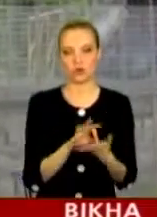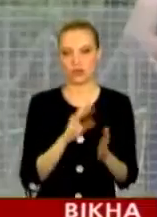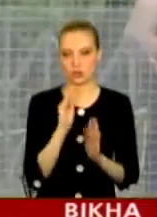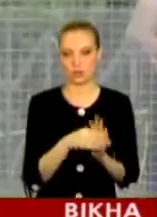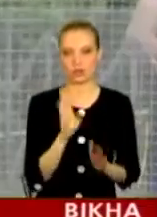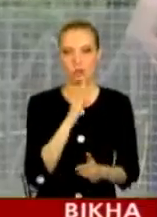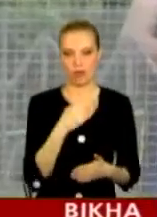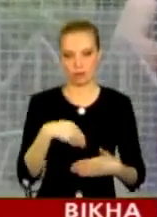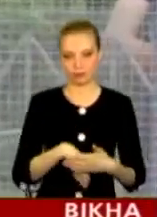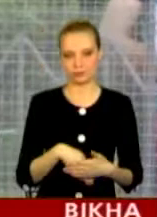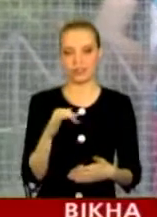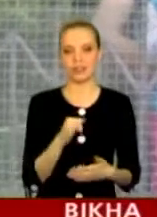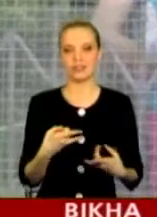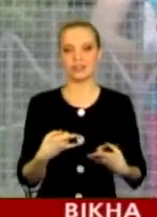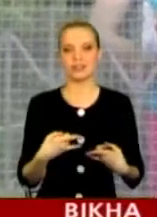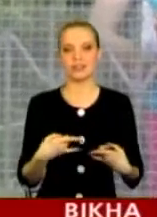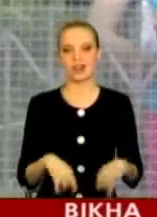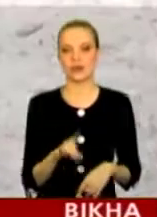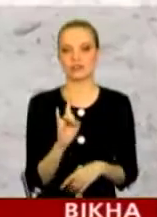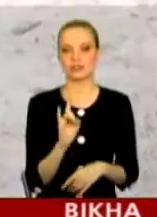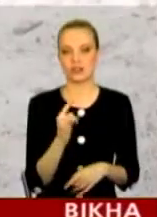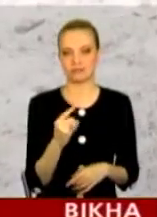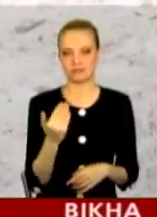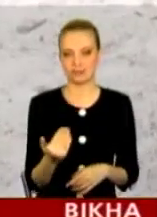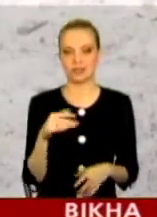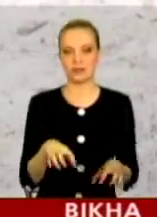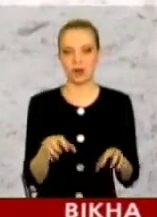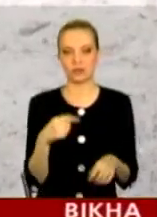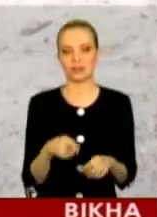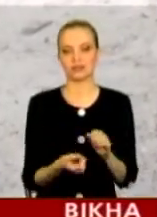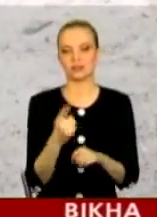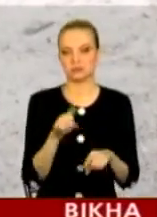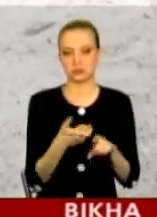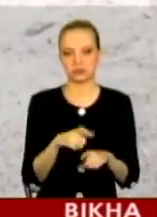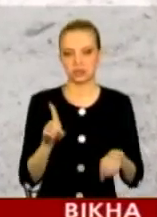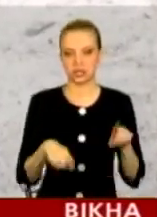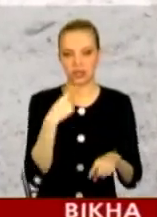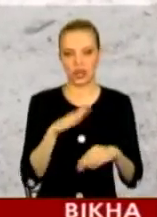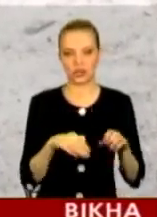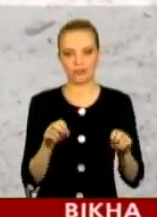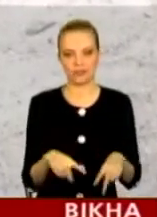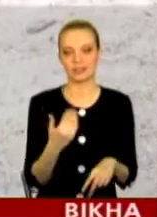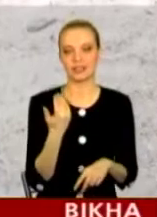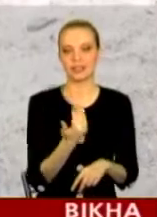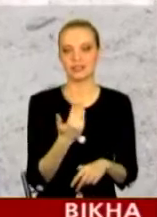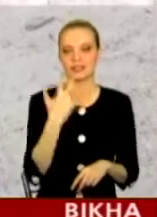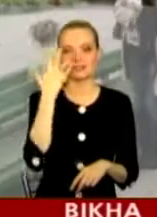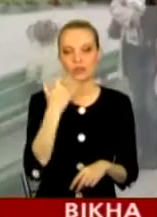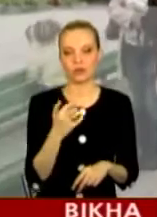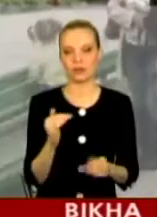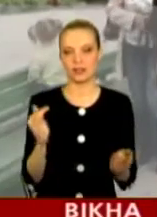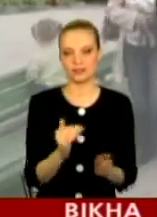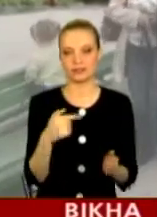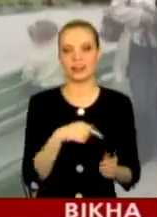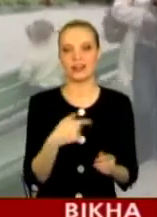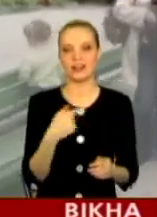ховається у мамину кишеню. Народження малюти Альбіноса в природі трапляється вкрай рідко, кажуть фахівці. Їхнє захоплення маленьким